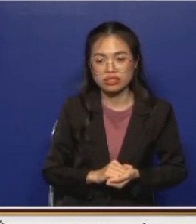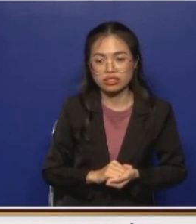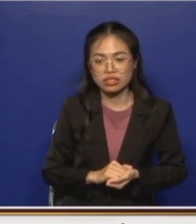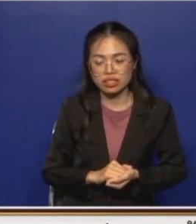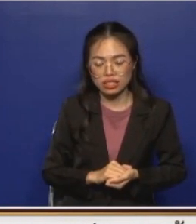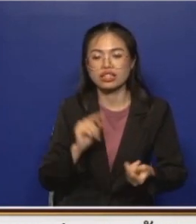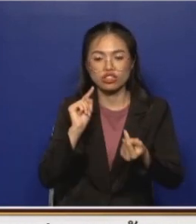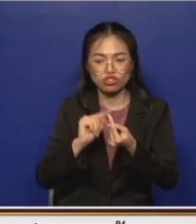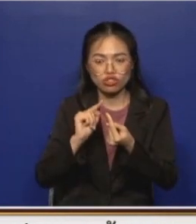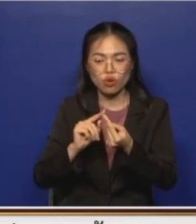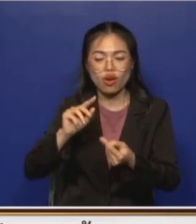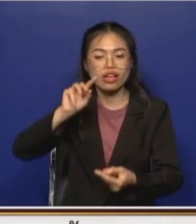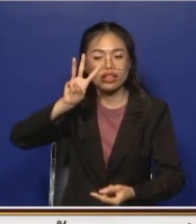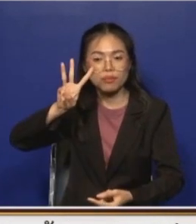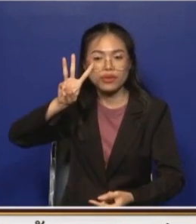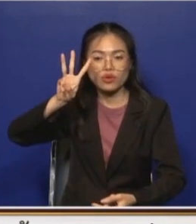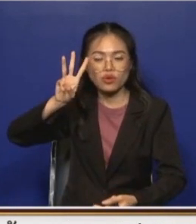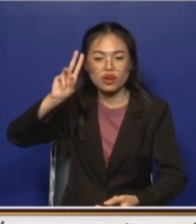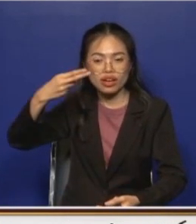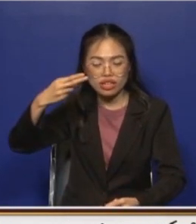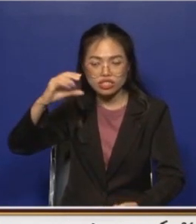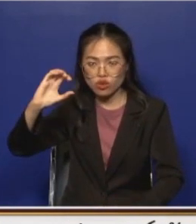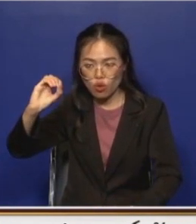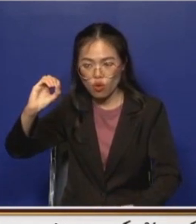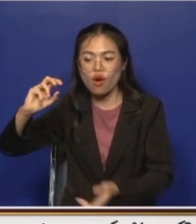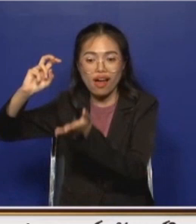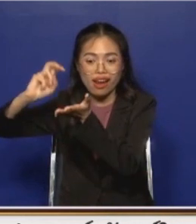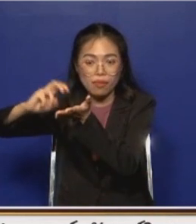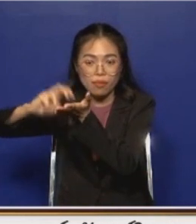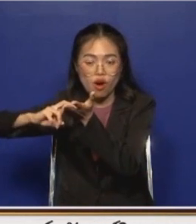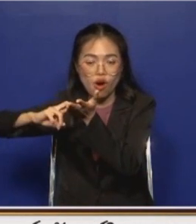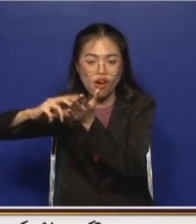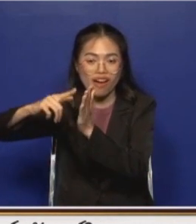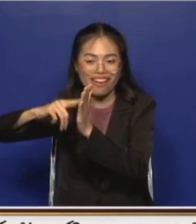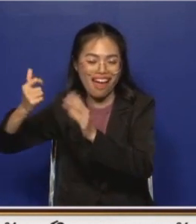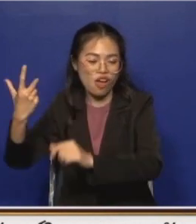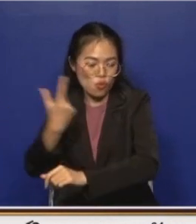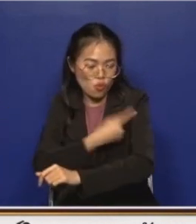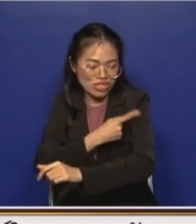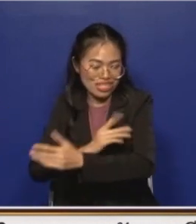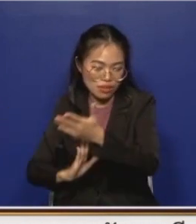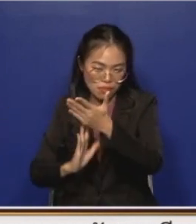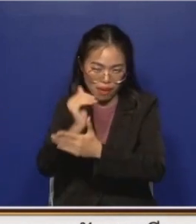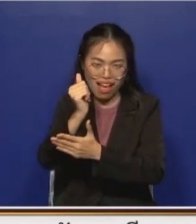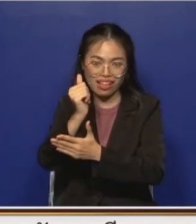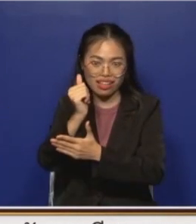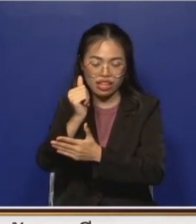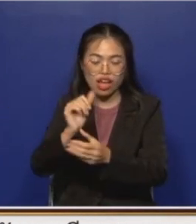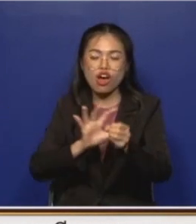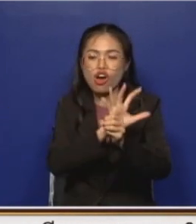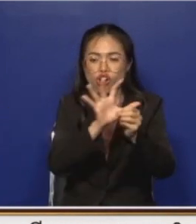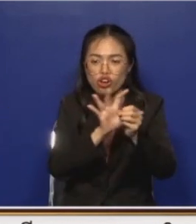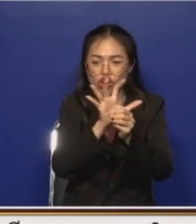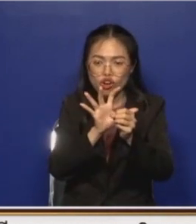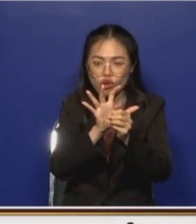ฮะเขาอนุโลมการตรวจการวัดระดับมาตรฐานเนี่ยปรากฏว่าเขาให้ไฟเซอร์เป็นคน